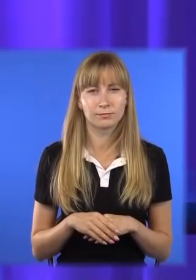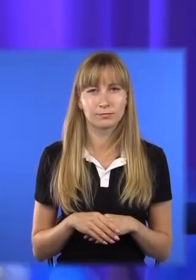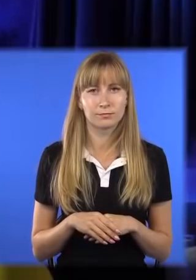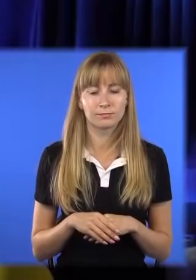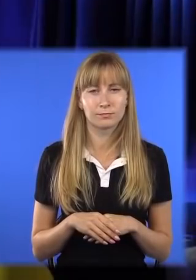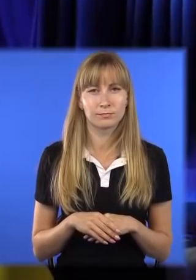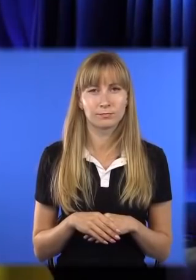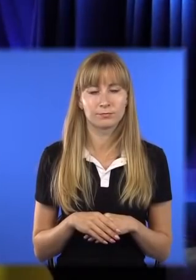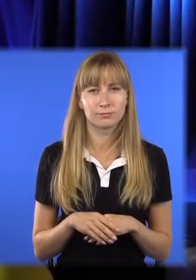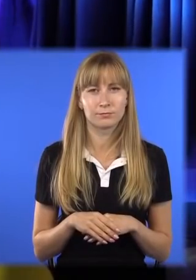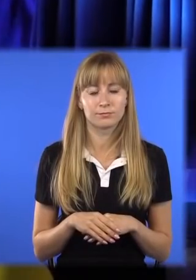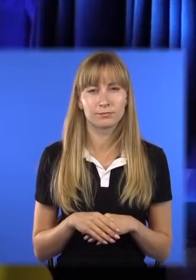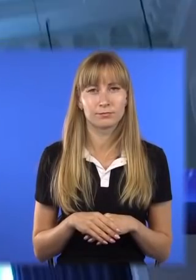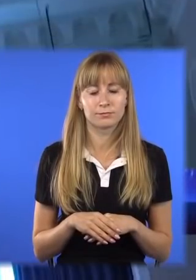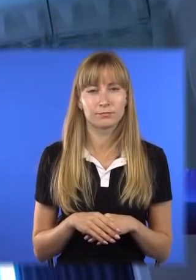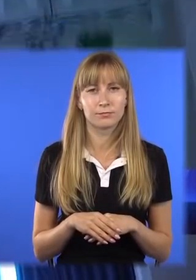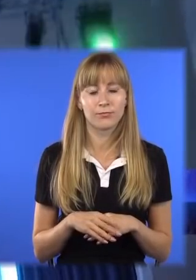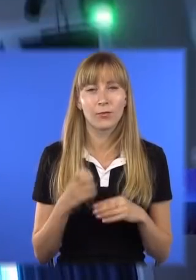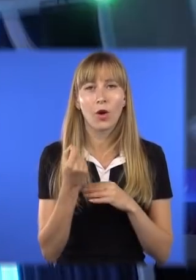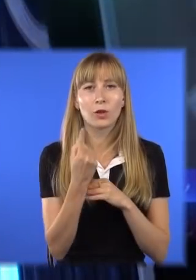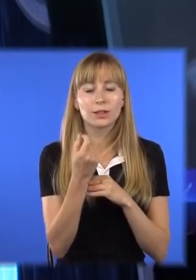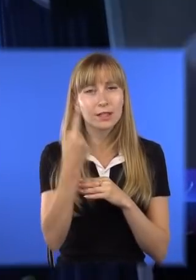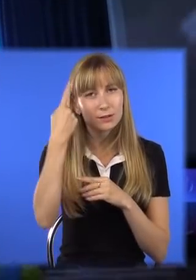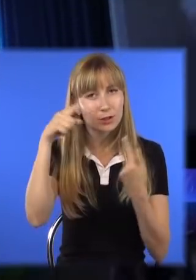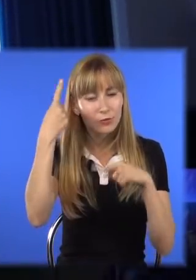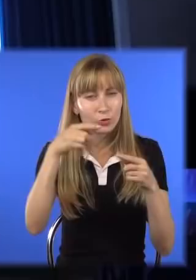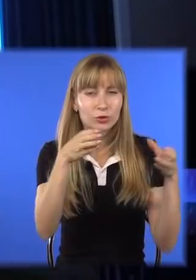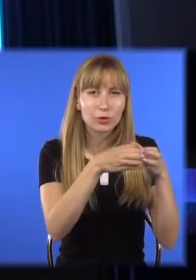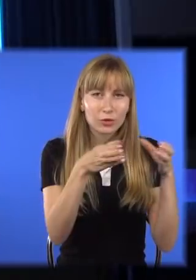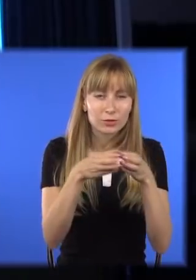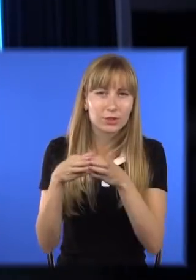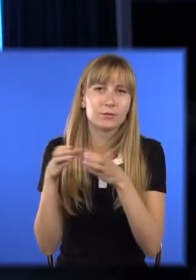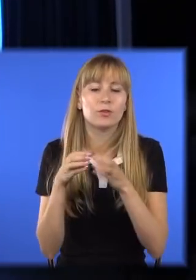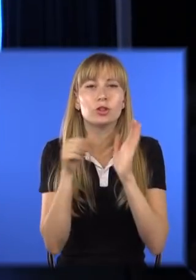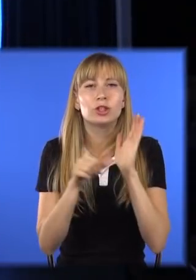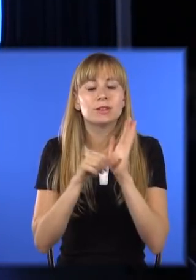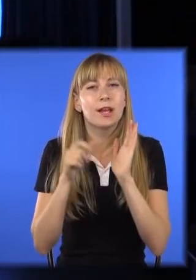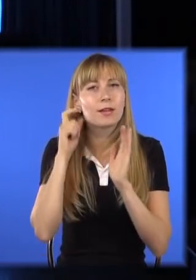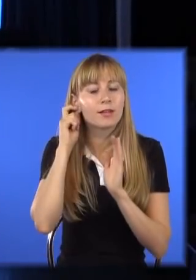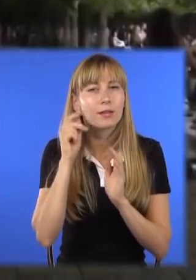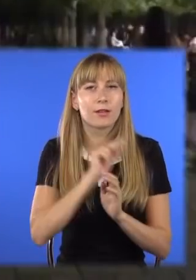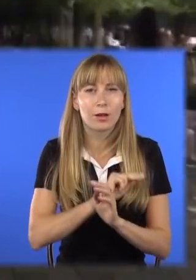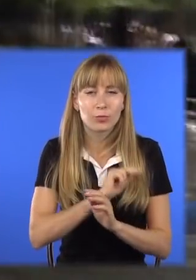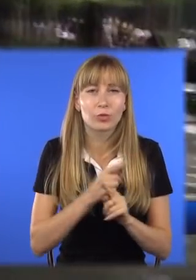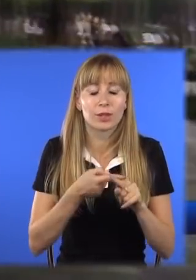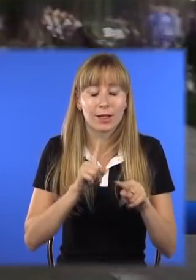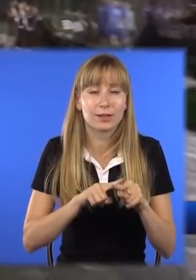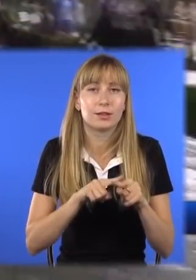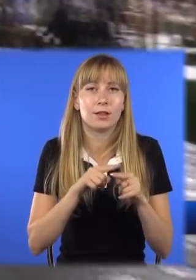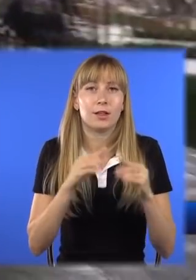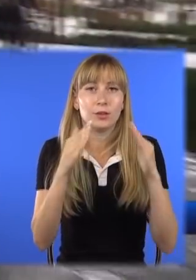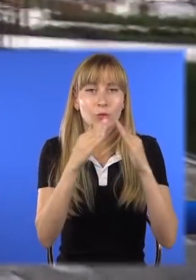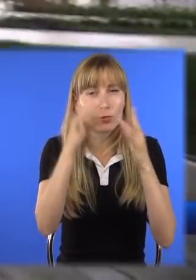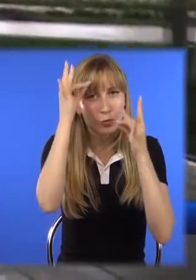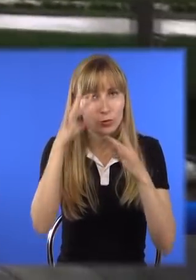Творчих колективів і 60 років роботи. Ось так у відремонтованому Палаці культури відкривають ювілейний сезон. Зовні